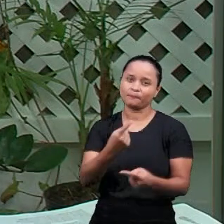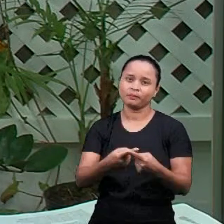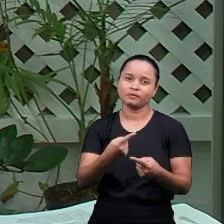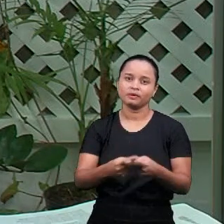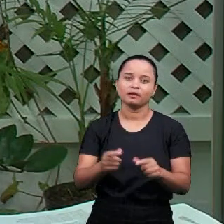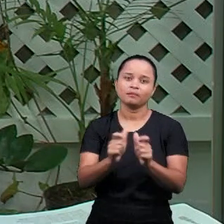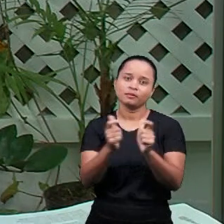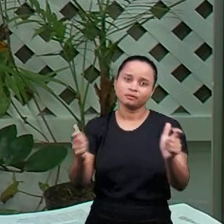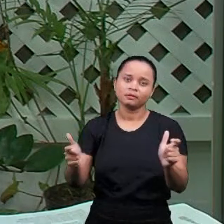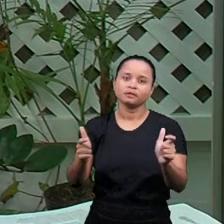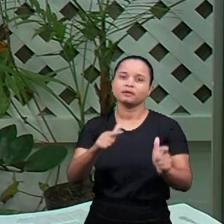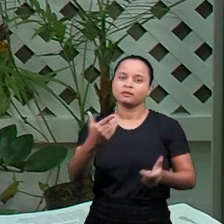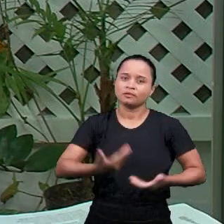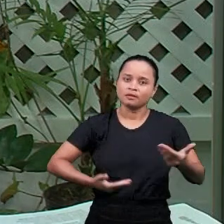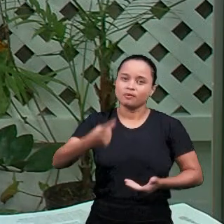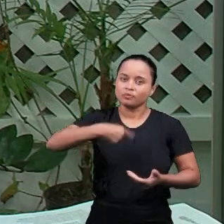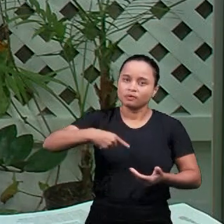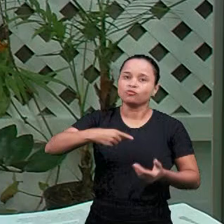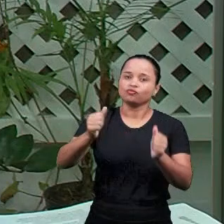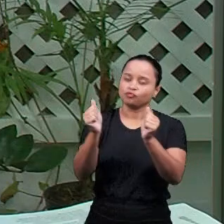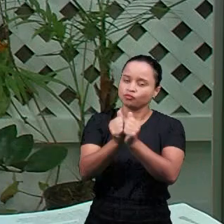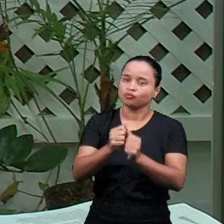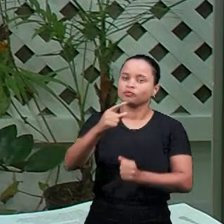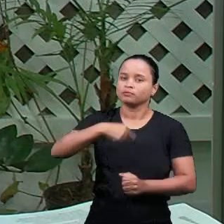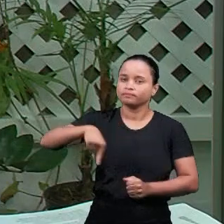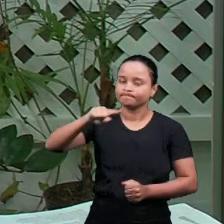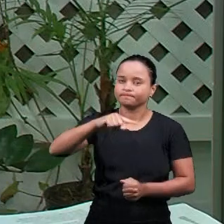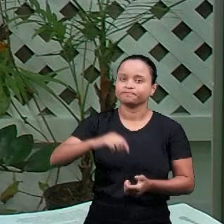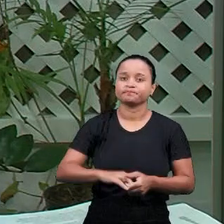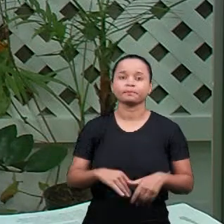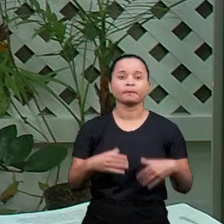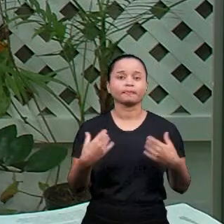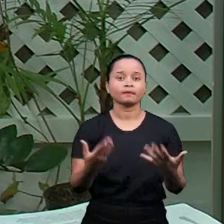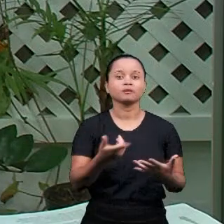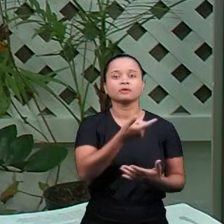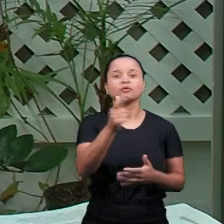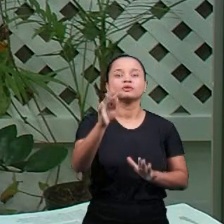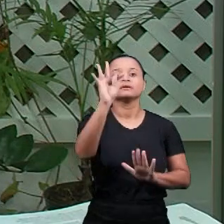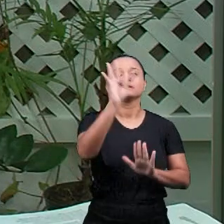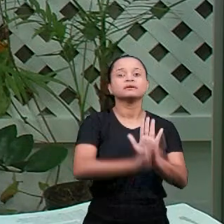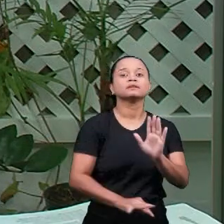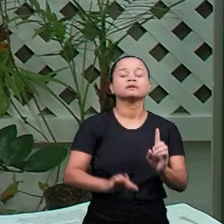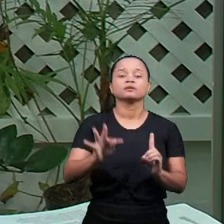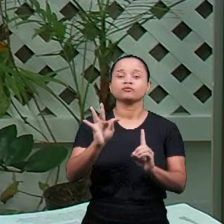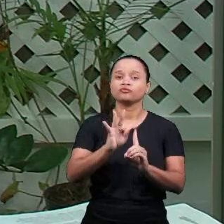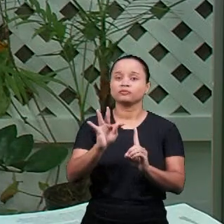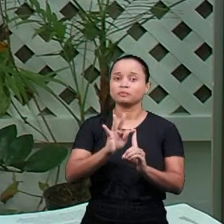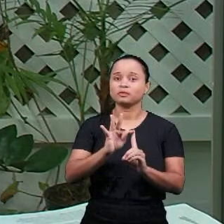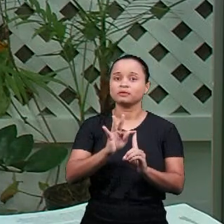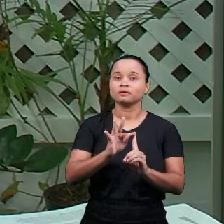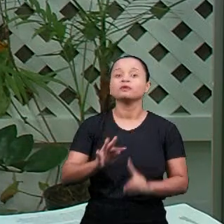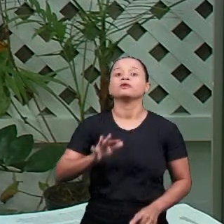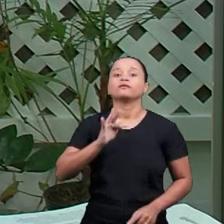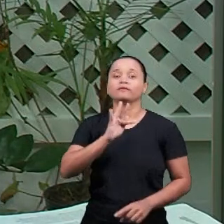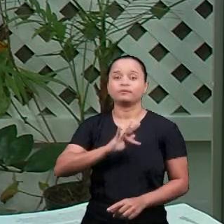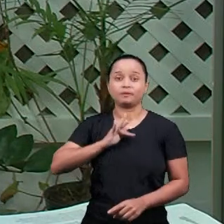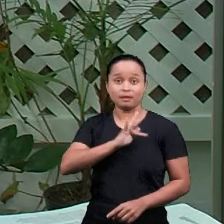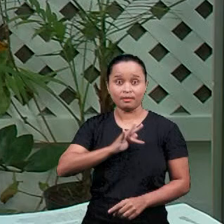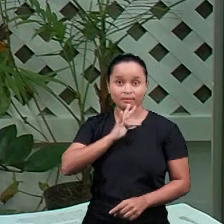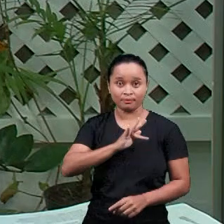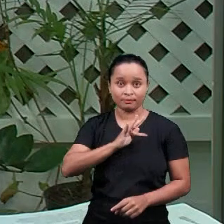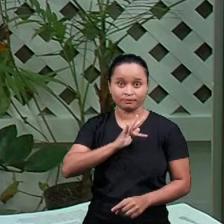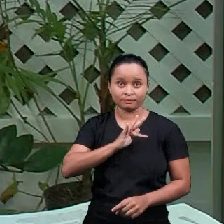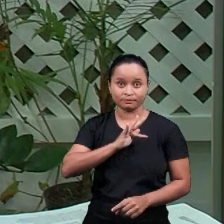nous débattre ici, parce que ce n'est pas le cas de nos frères et sœurs, beaucoup de frères et sœurs qui sont parmi tous. Selon le texte en Timothée, en